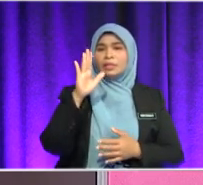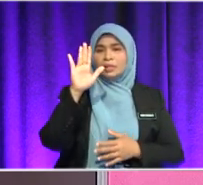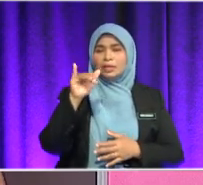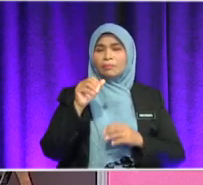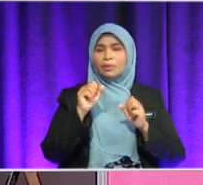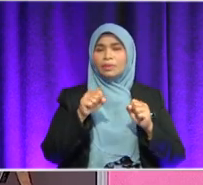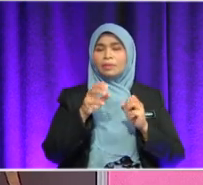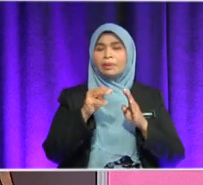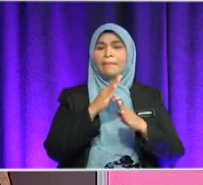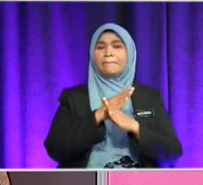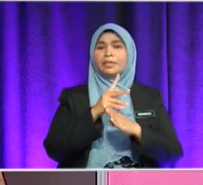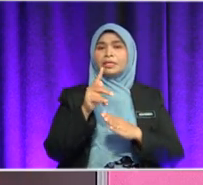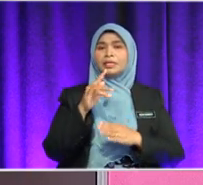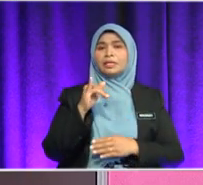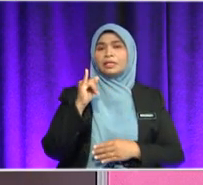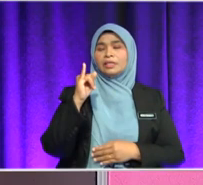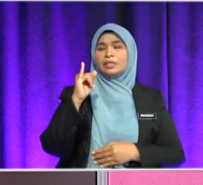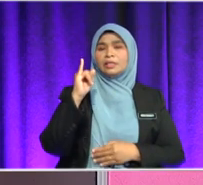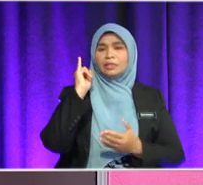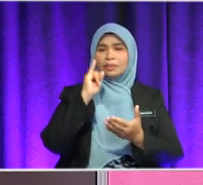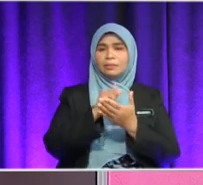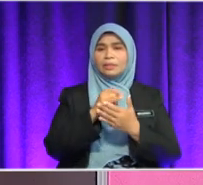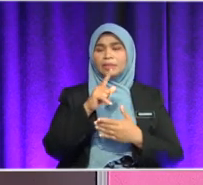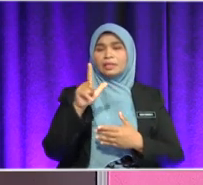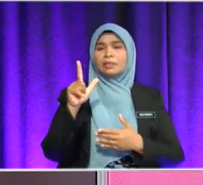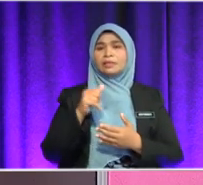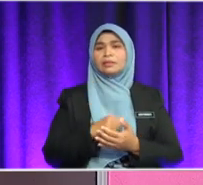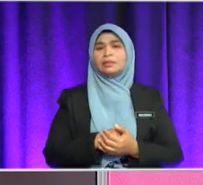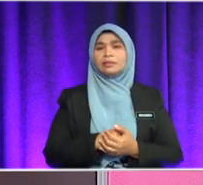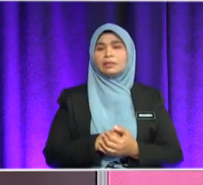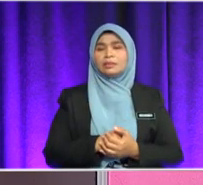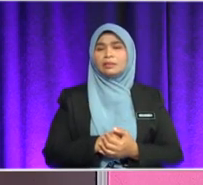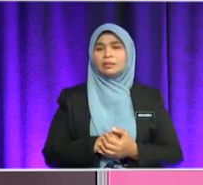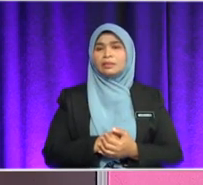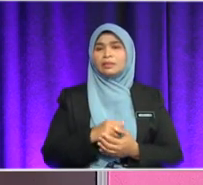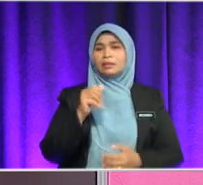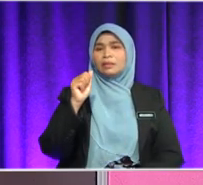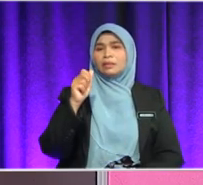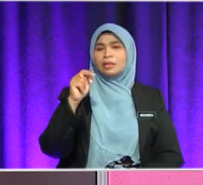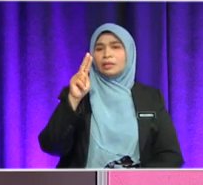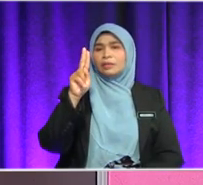membatalkan iman selain yang pertama annubuwah